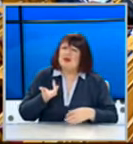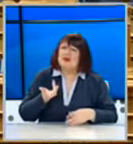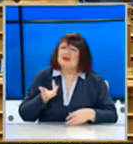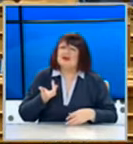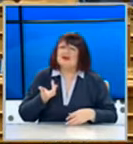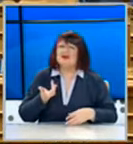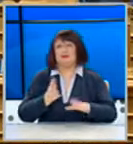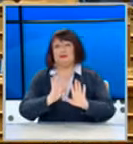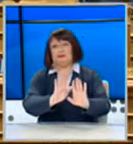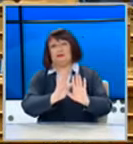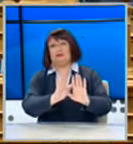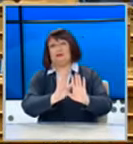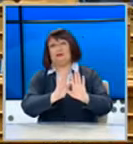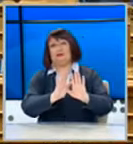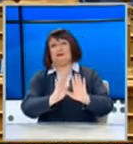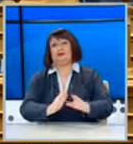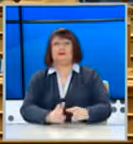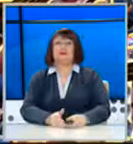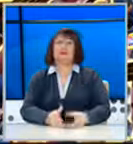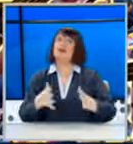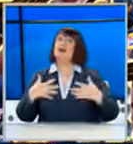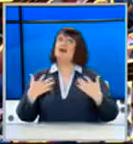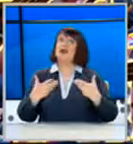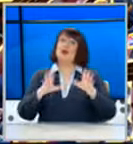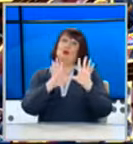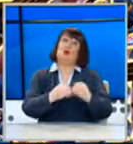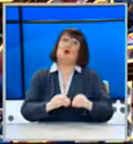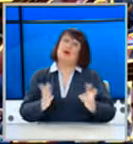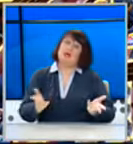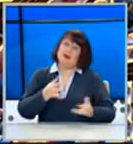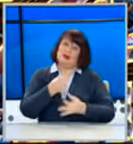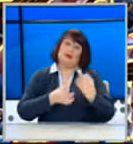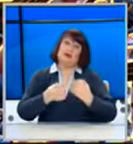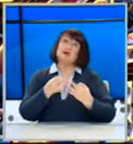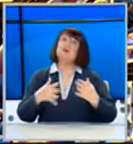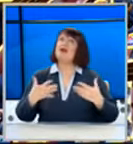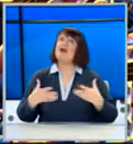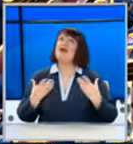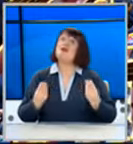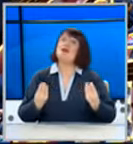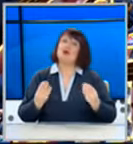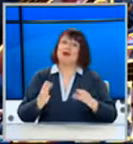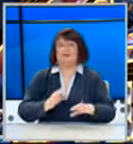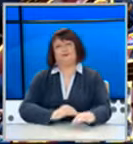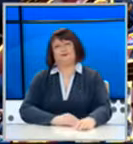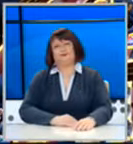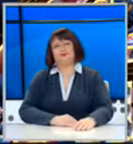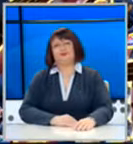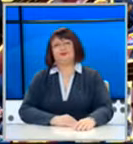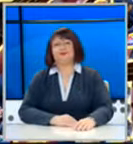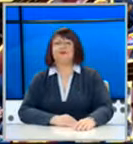πολύ ωραί χαιρόμαστε χαιρόμαστε πάρα πολύ χαιρόμαστε πάρα πολύ